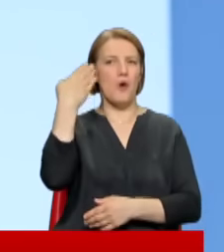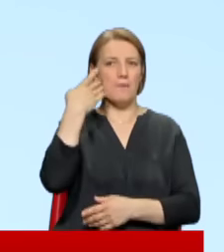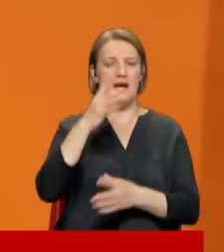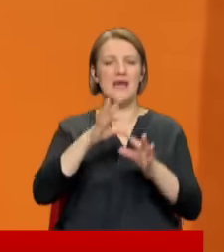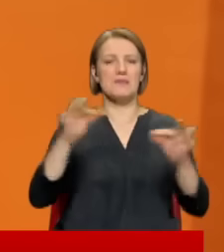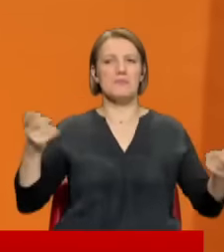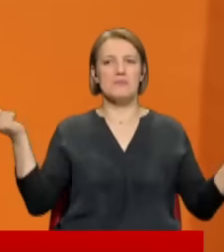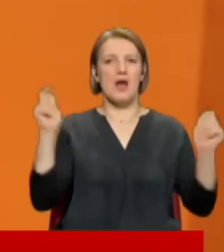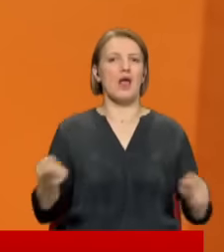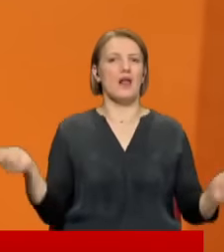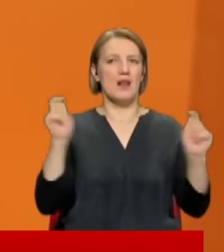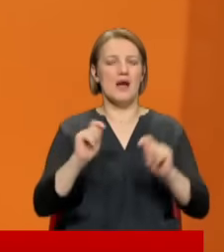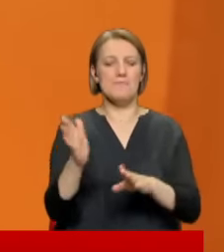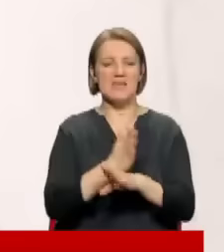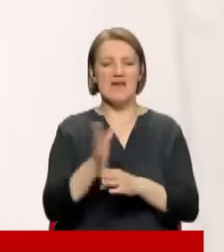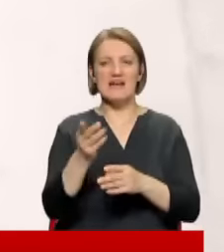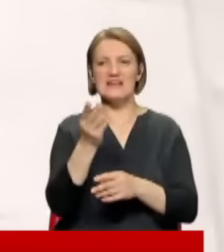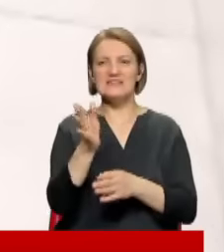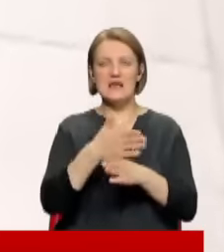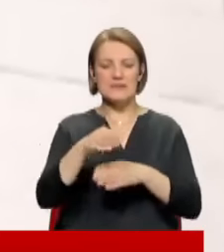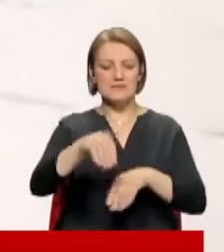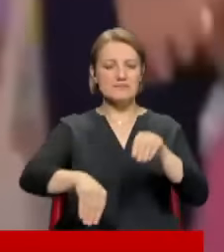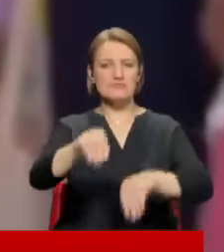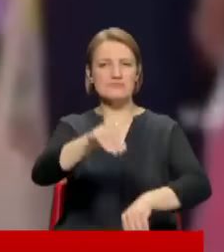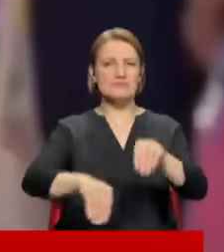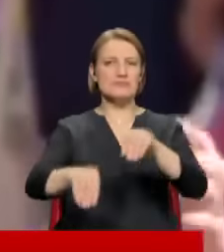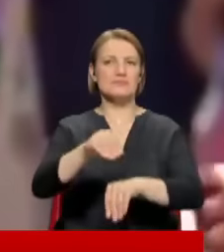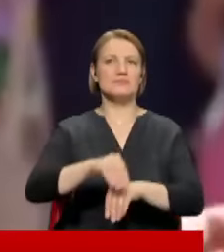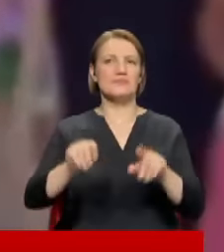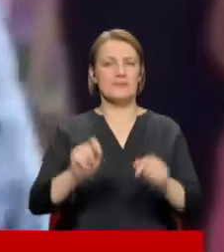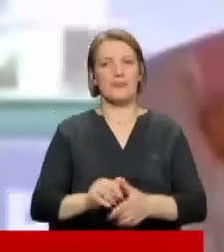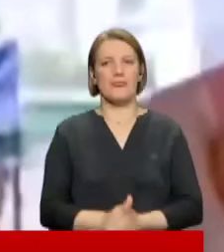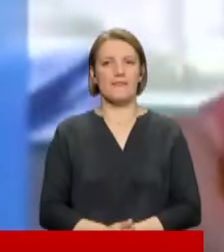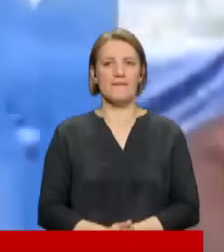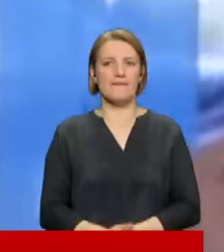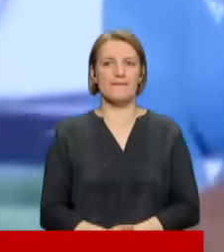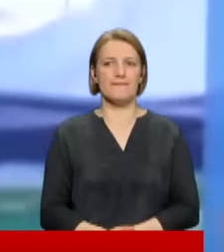ip atlama, meyve sebze ekmeğe kadar çocuklar yaratıcılıklarını konuşturdu.